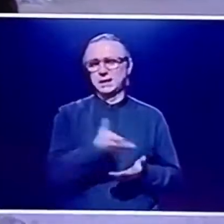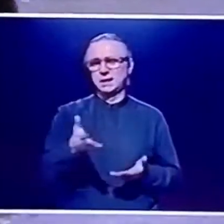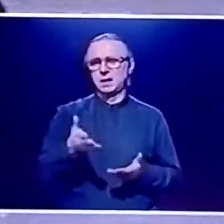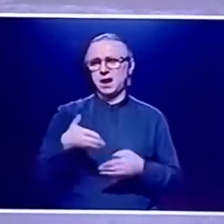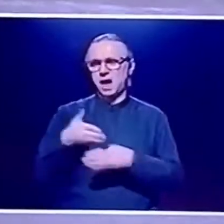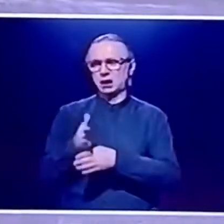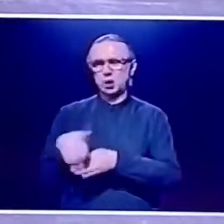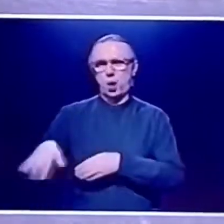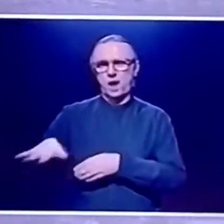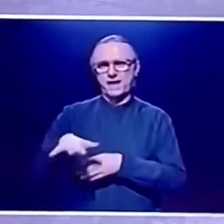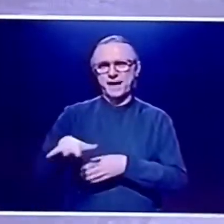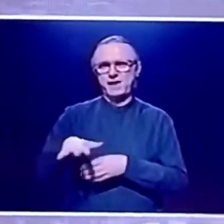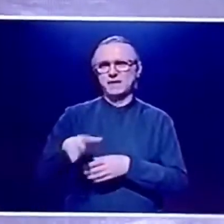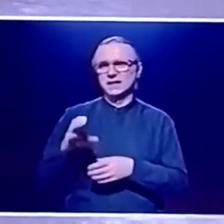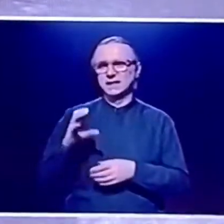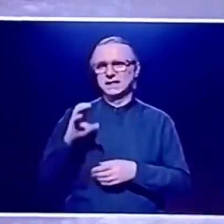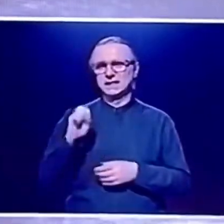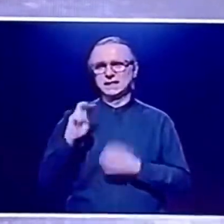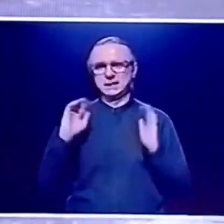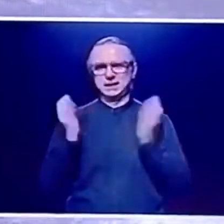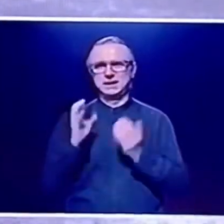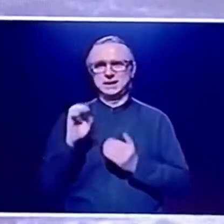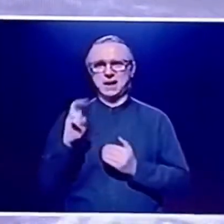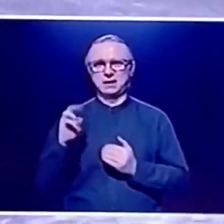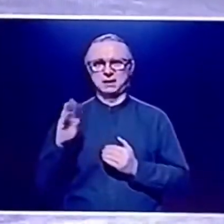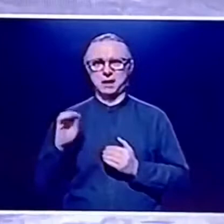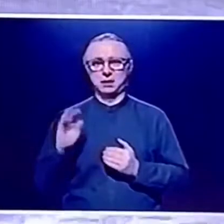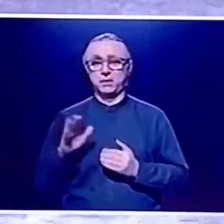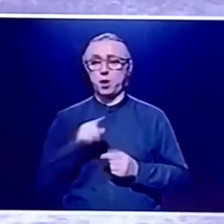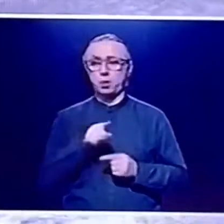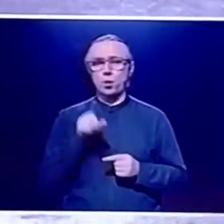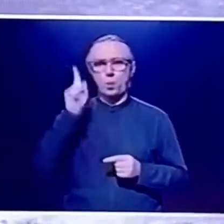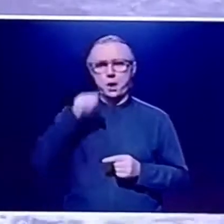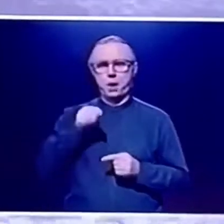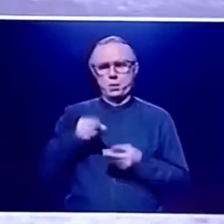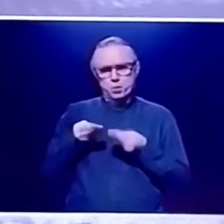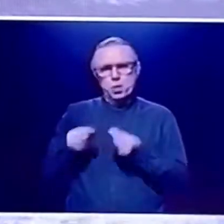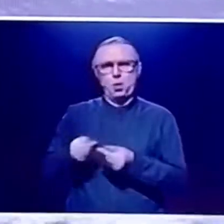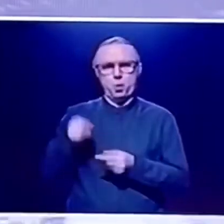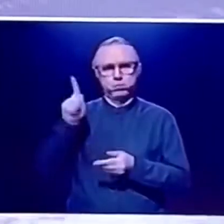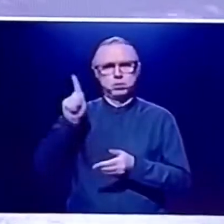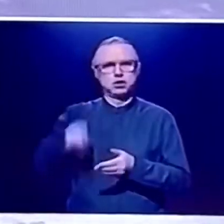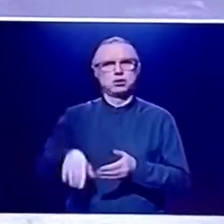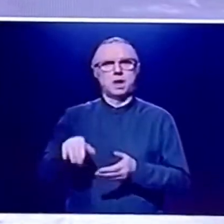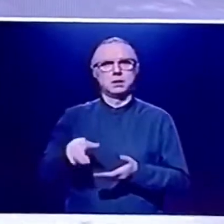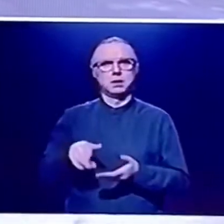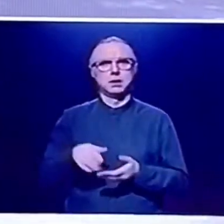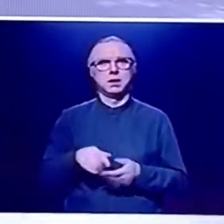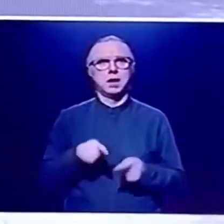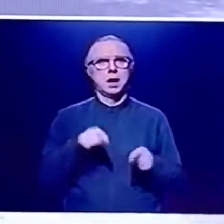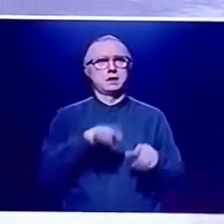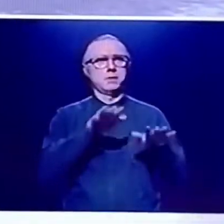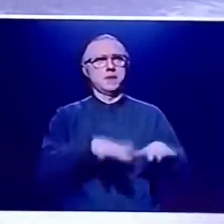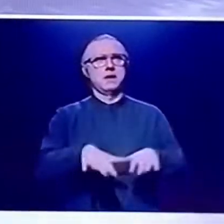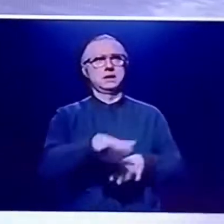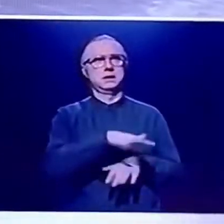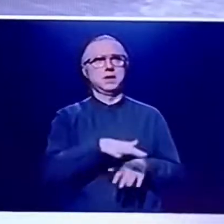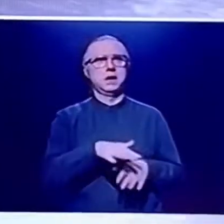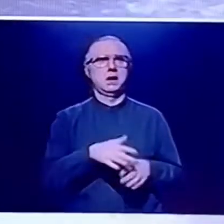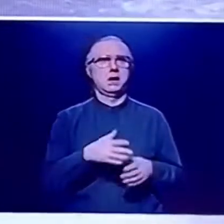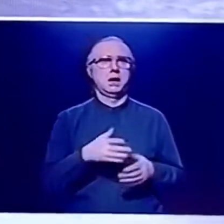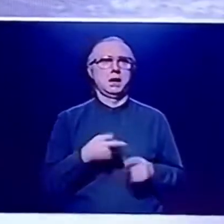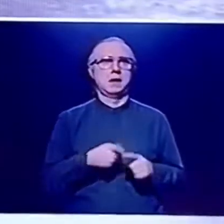истинный миссионер, он умел убеждать, а не порицать. И сегодня это место, где его могила является своего